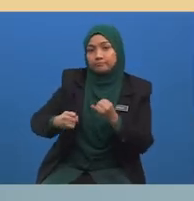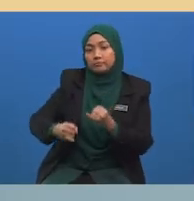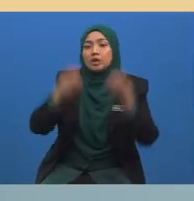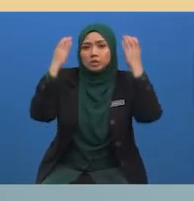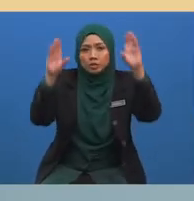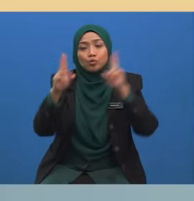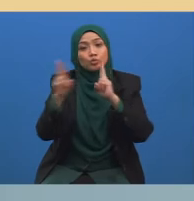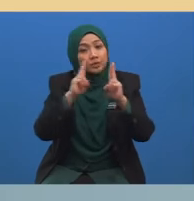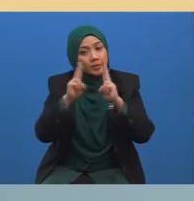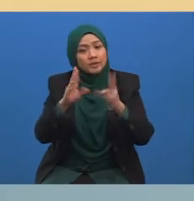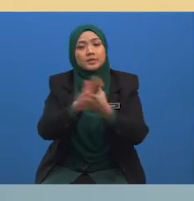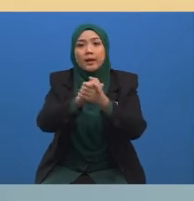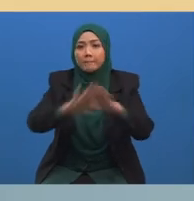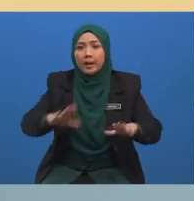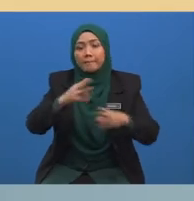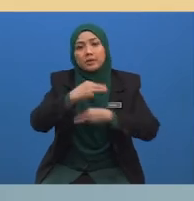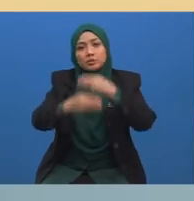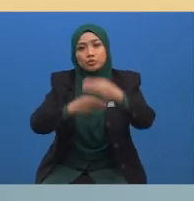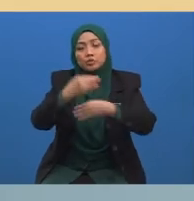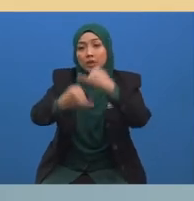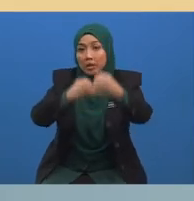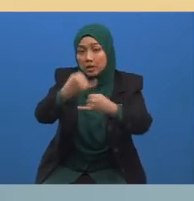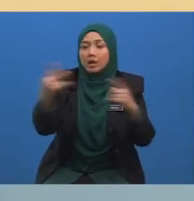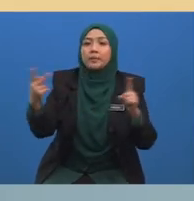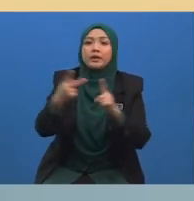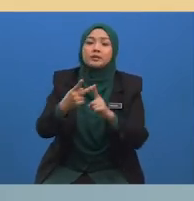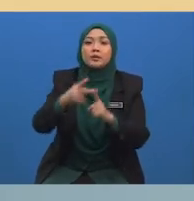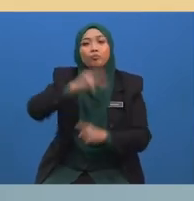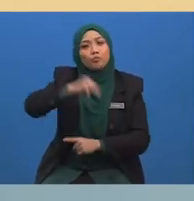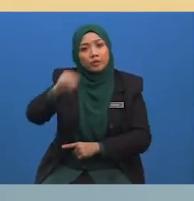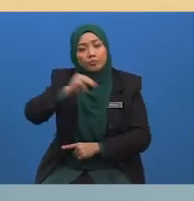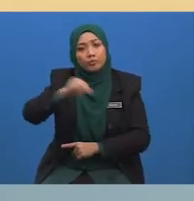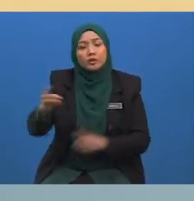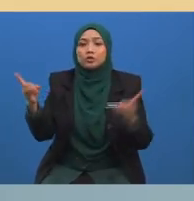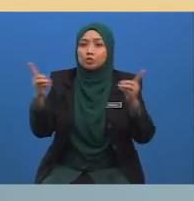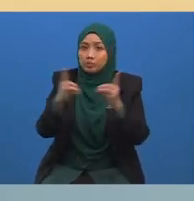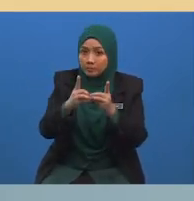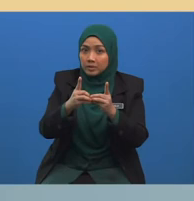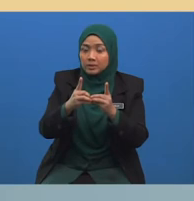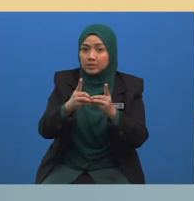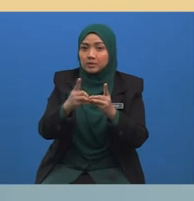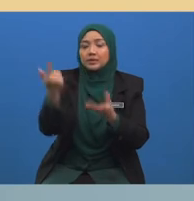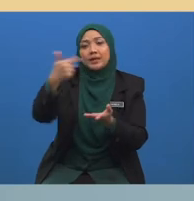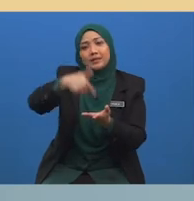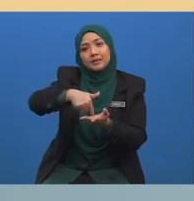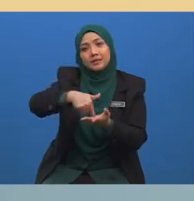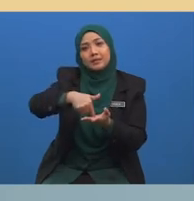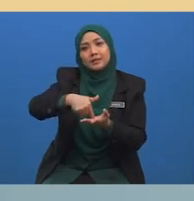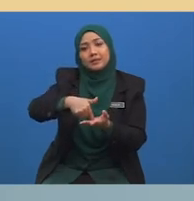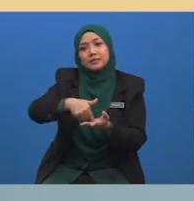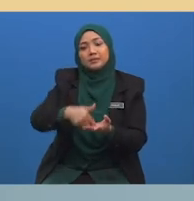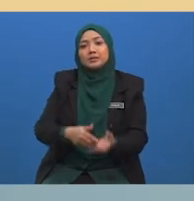cikgu mengucapkan selamat maju jaya kepada murid-murid. Jumpa lagi pada masa akan datang.